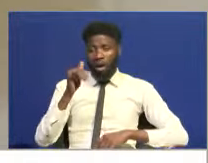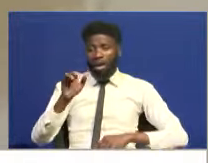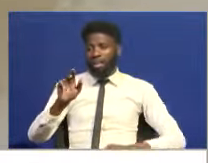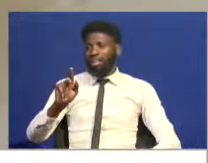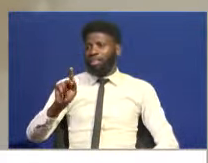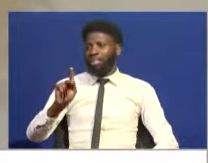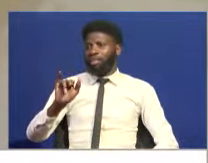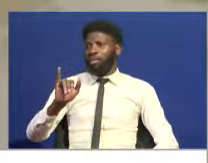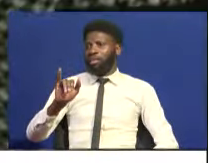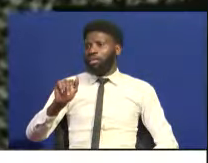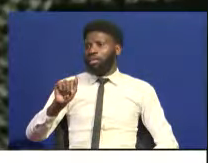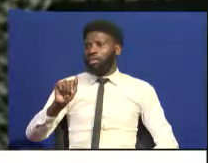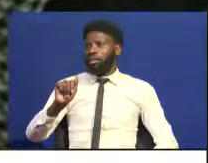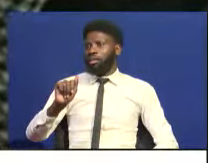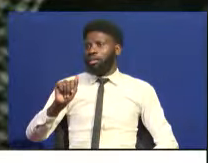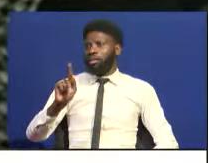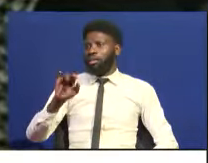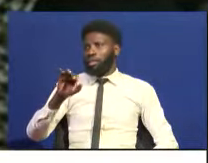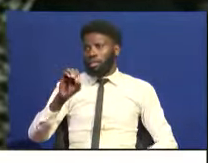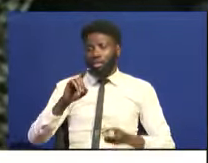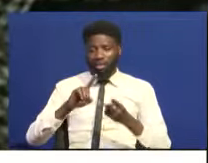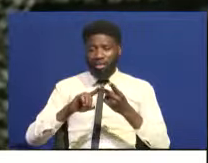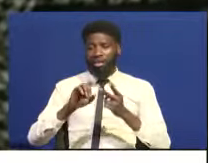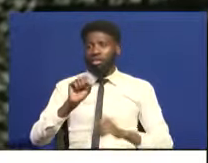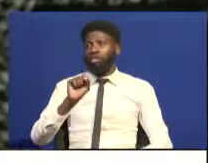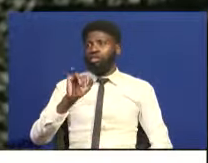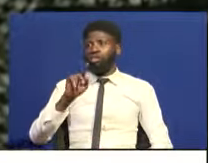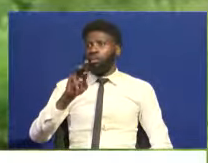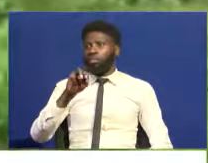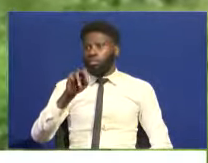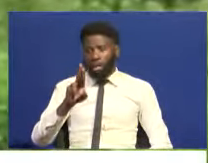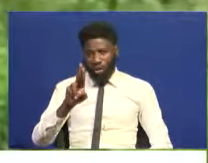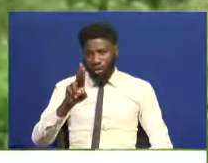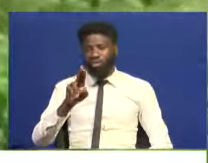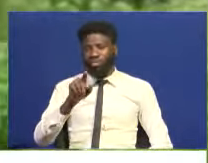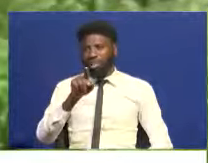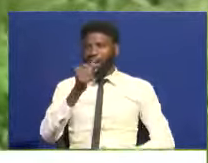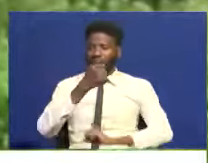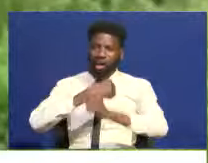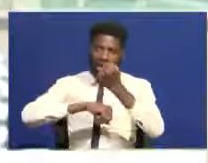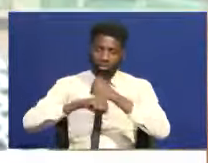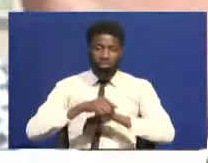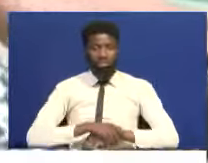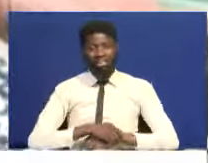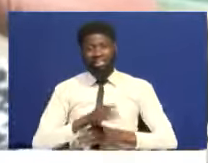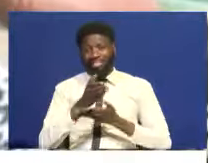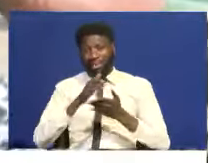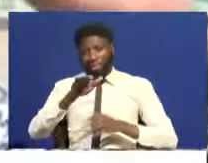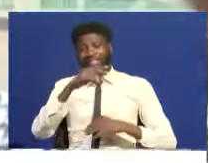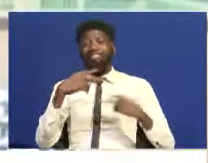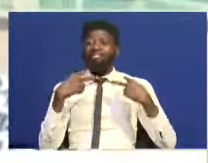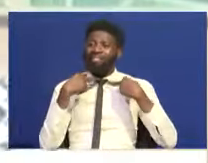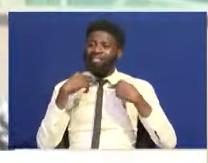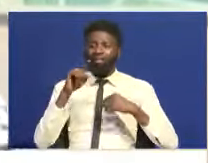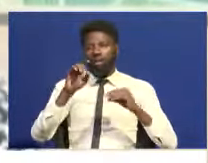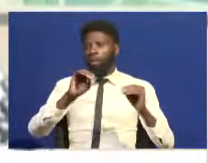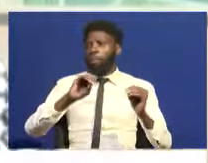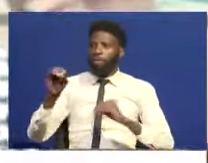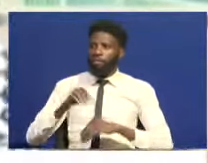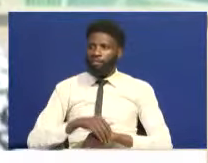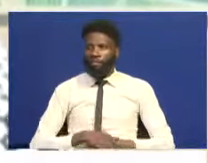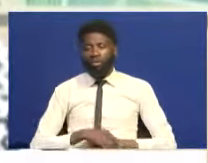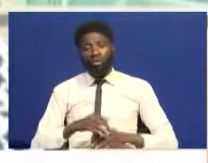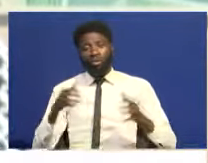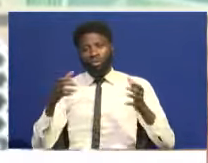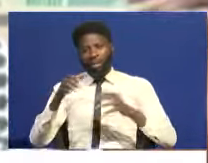Kinanie na Syokimau. Alishauri familia kadhaa zilizokwama katika maeneo yaliyoathiriwa kuhama. Wale wako along at the river,